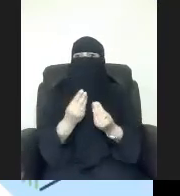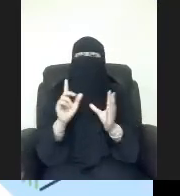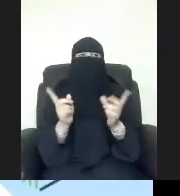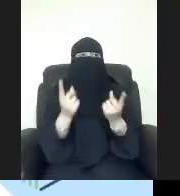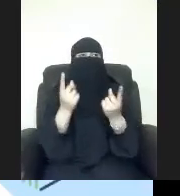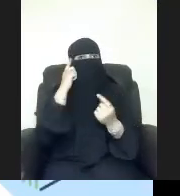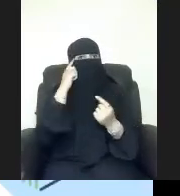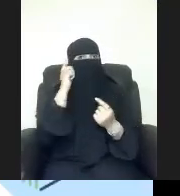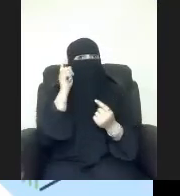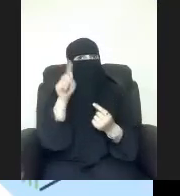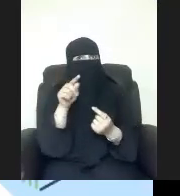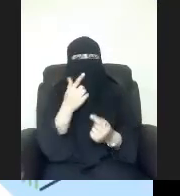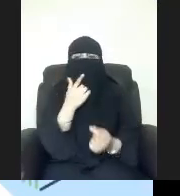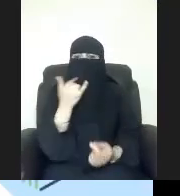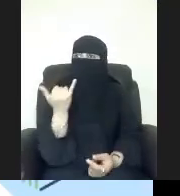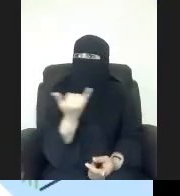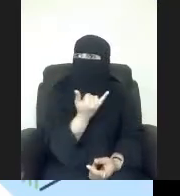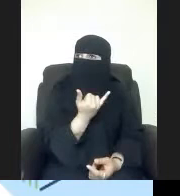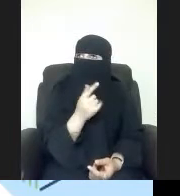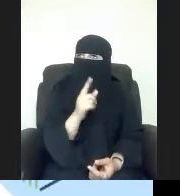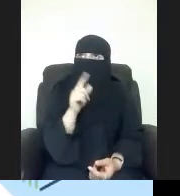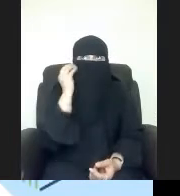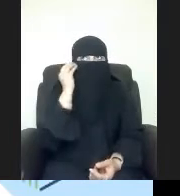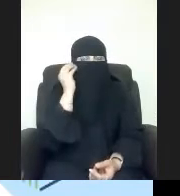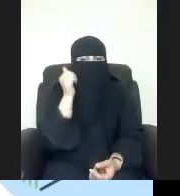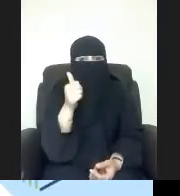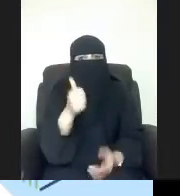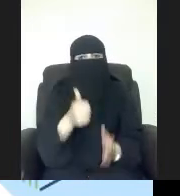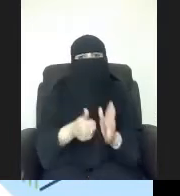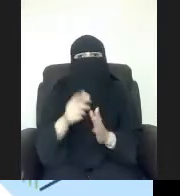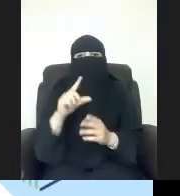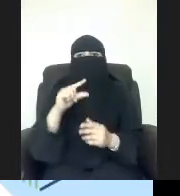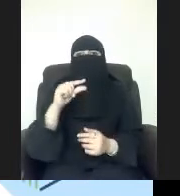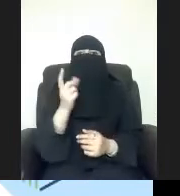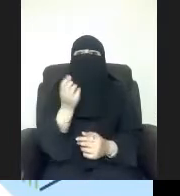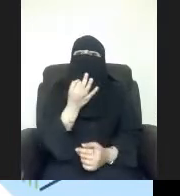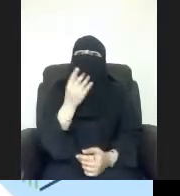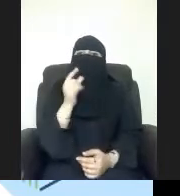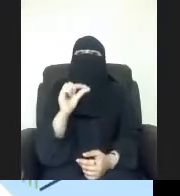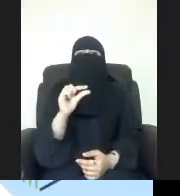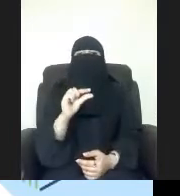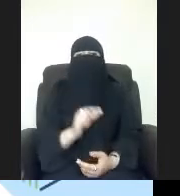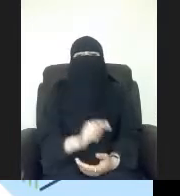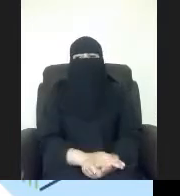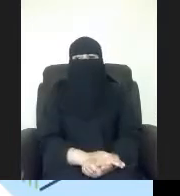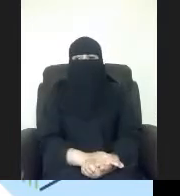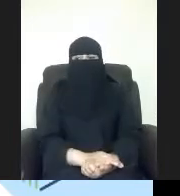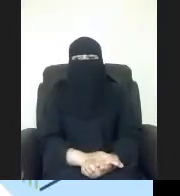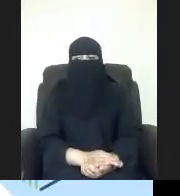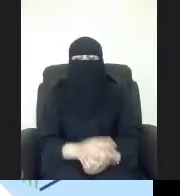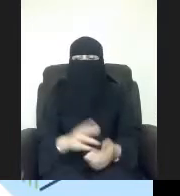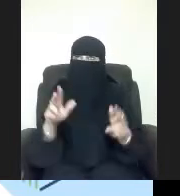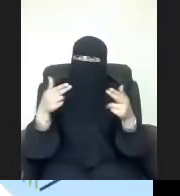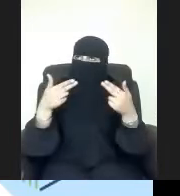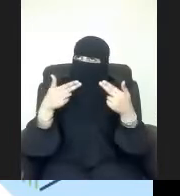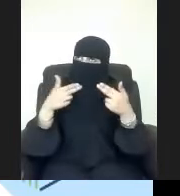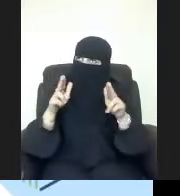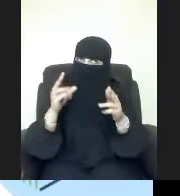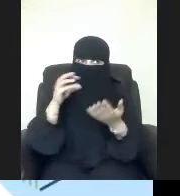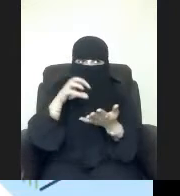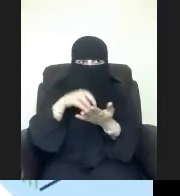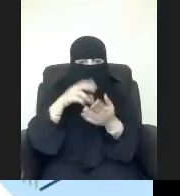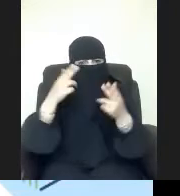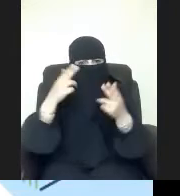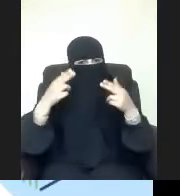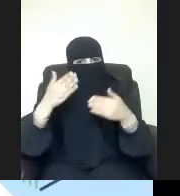اليوتيوب، وهذه لعل الدكتورة ستتحدث عنها بعد قليل. الاستفادة من المقاطع المتوفرة وإرسالها للطلاب وبتعيين